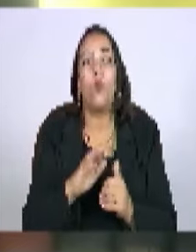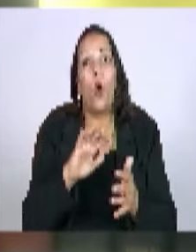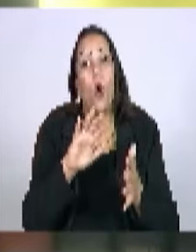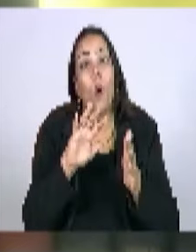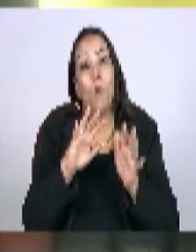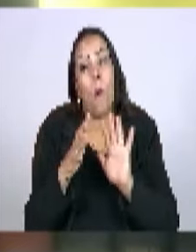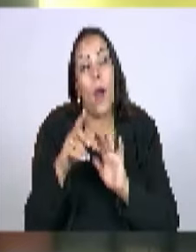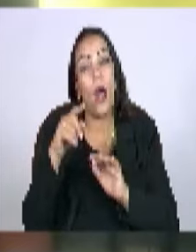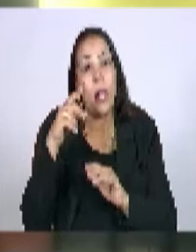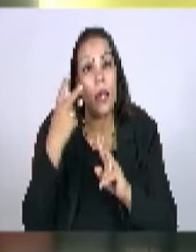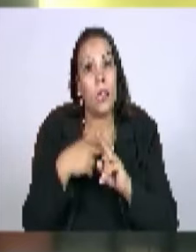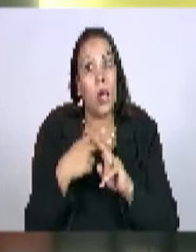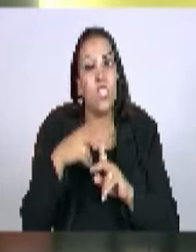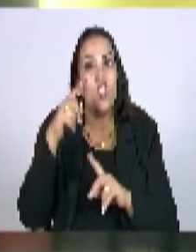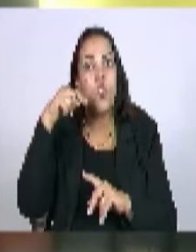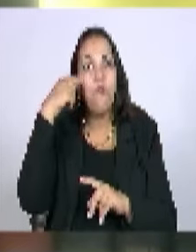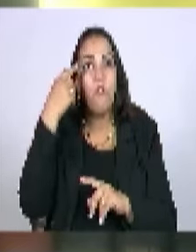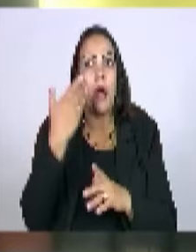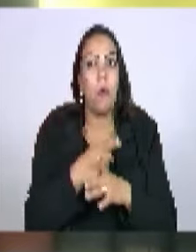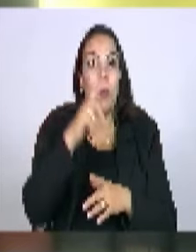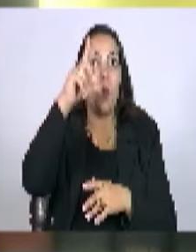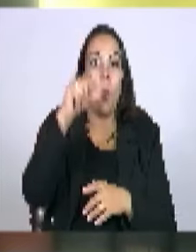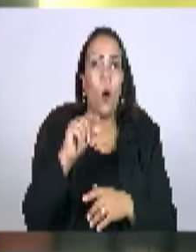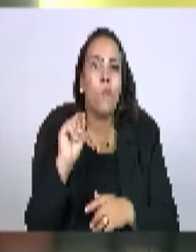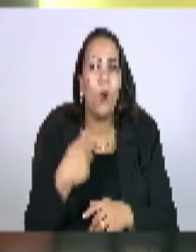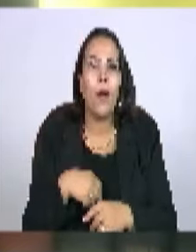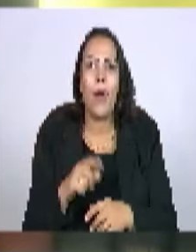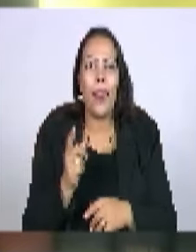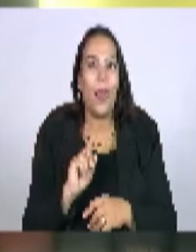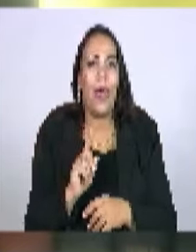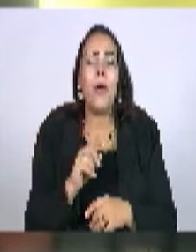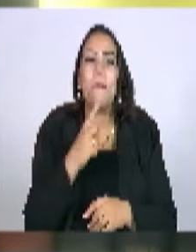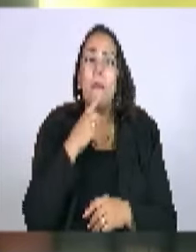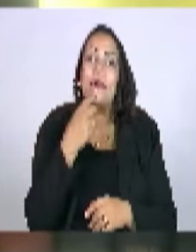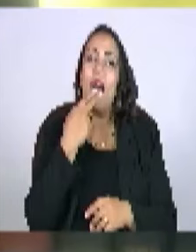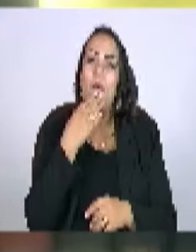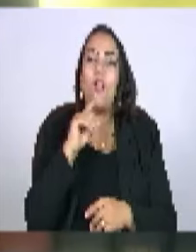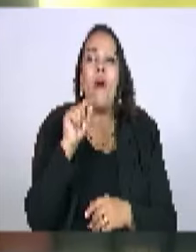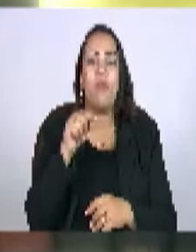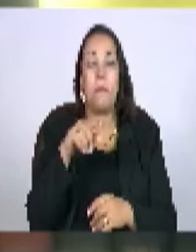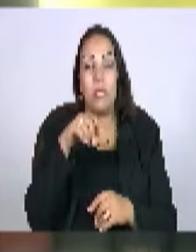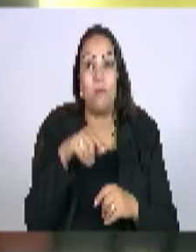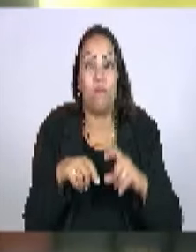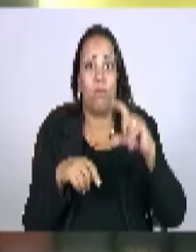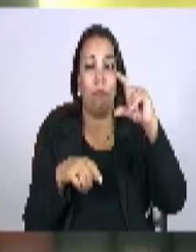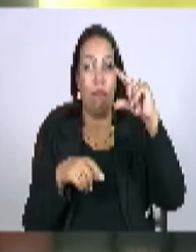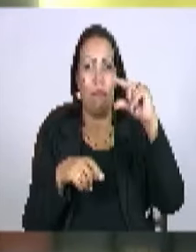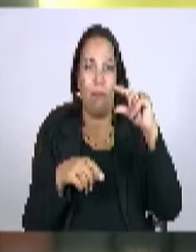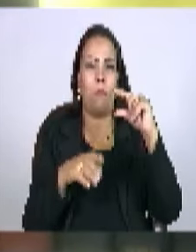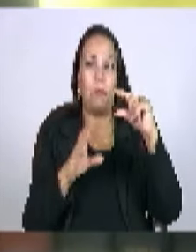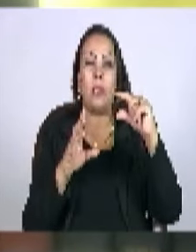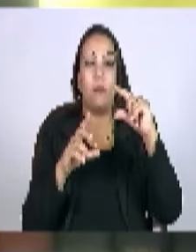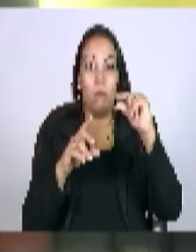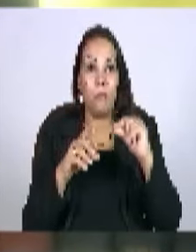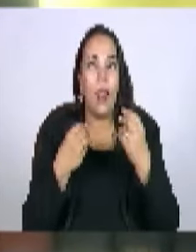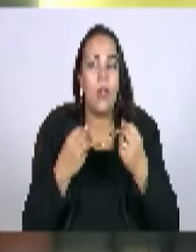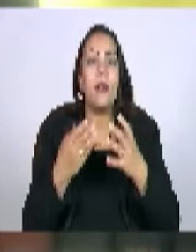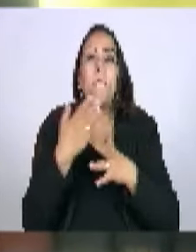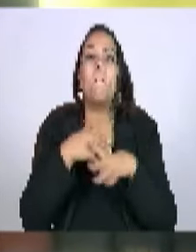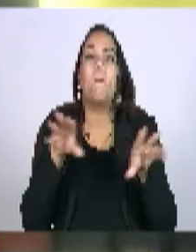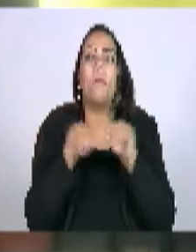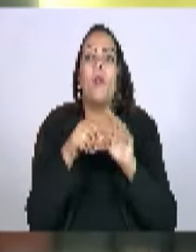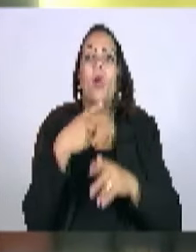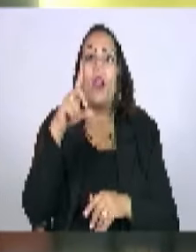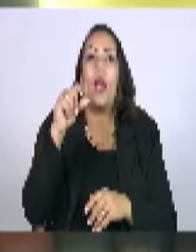الناس متصوره ان الانخفاضات تكون اكثر من كده لكن على الاقل حدثت انخفاضات يعني من ضمن الانخفاضات